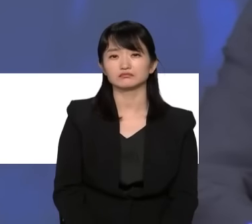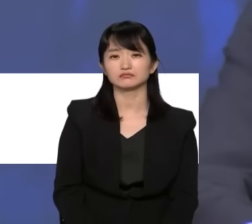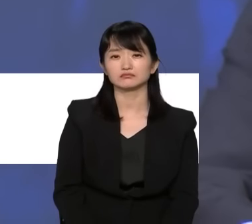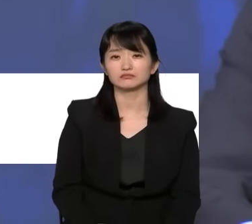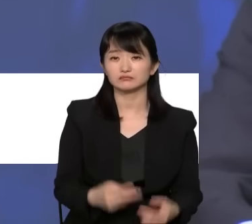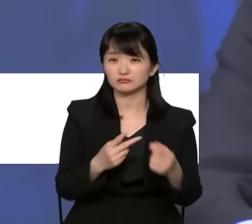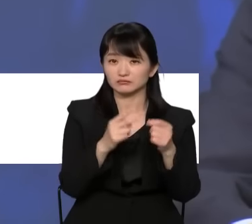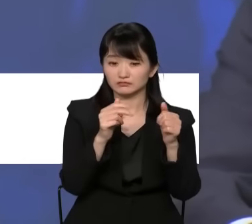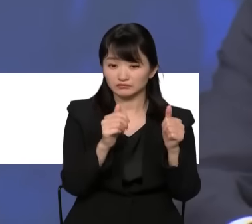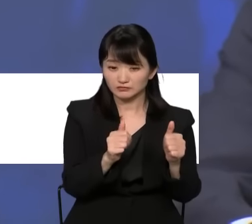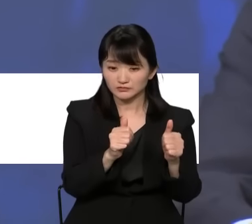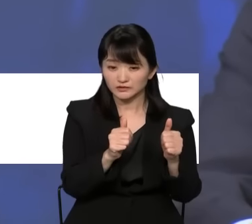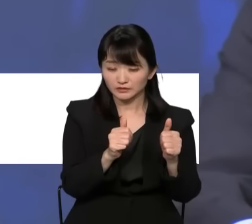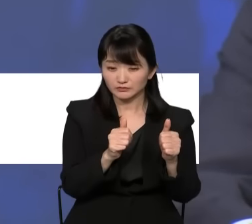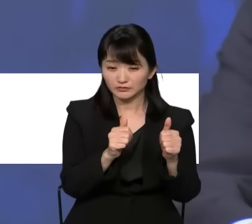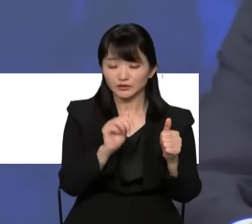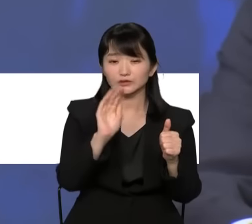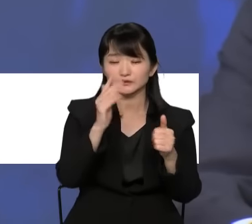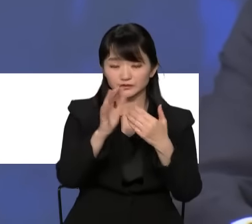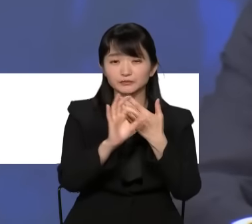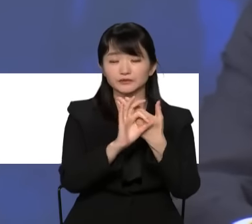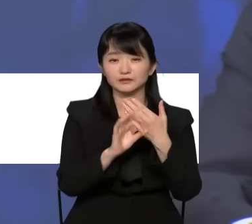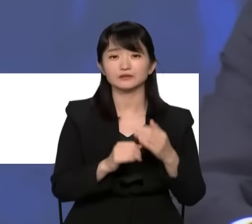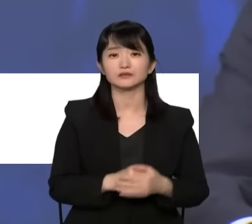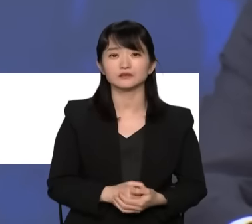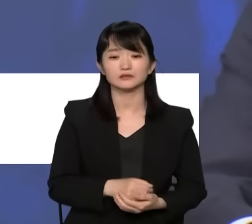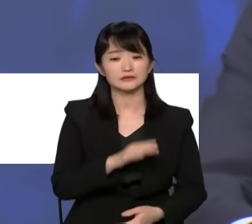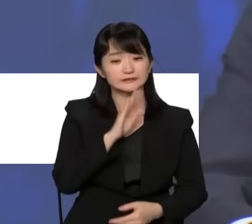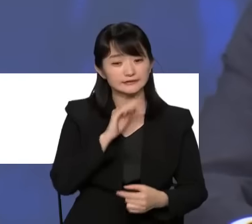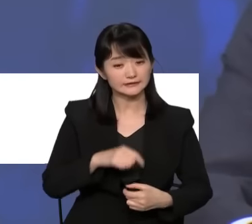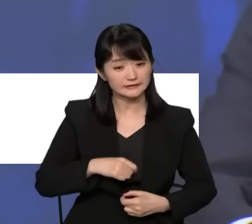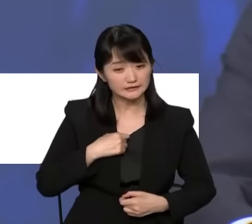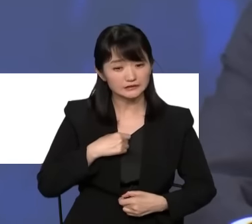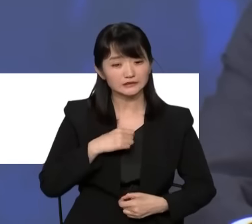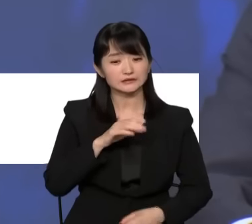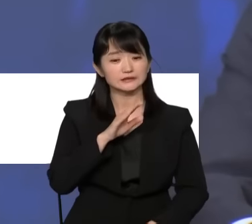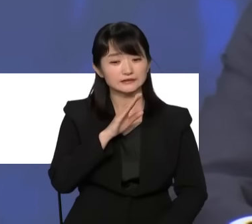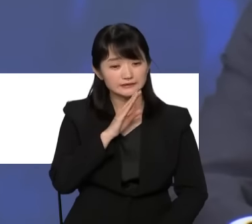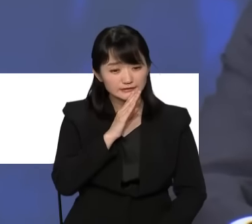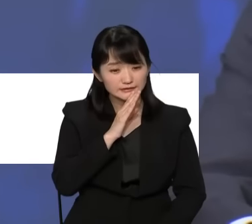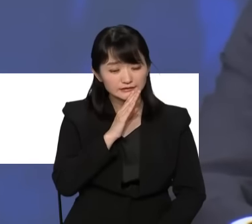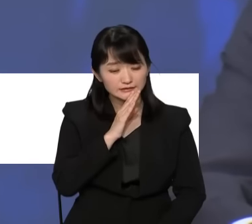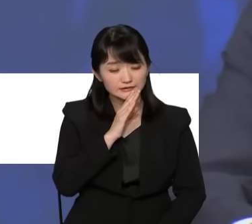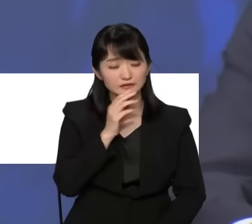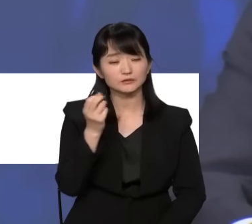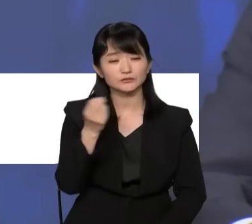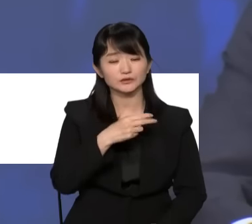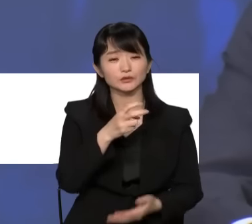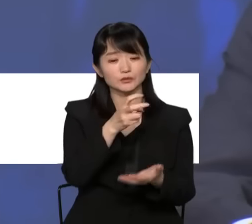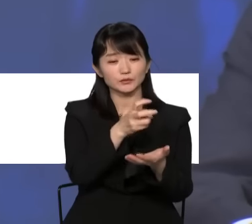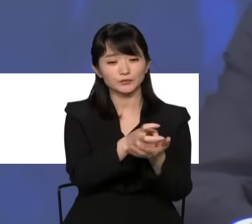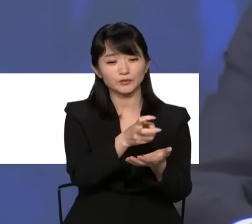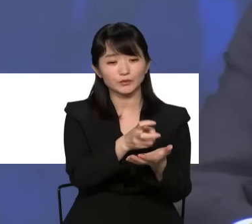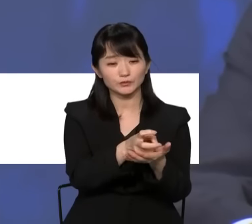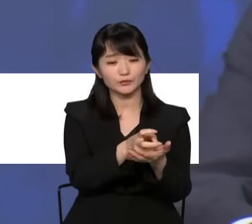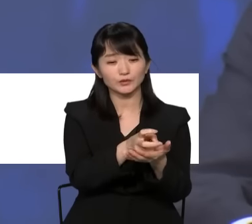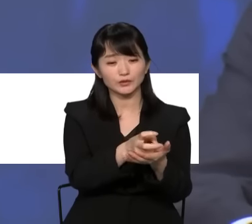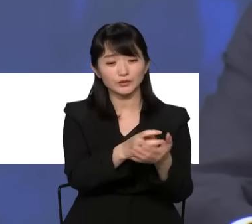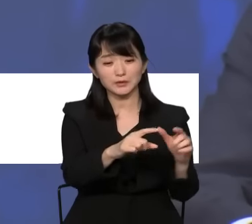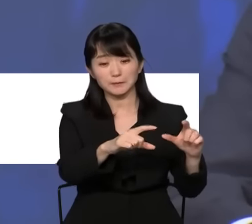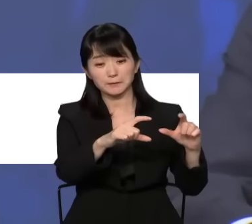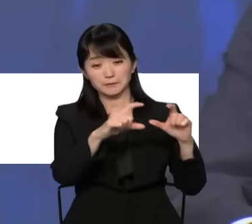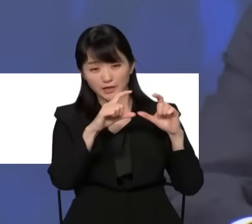저희는 2심 재판에 가면 뭐 진실과 어떤 사실 이런 것들이 또 법리적인